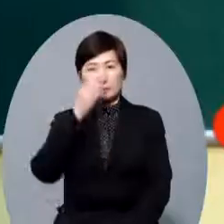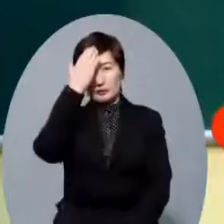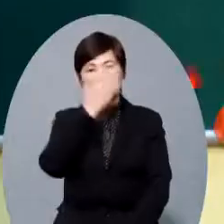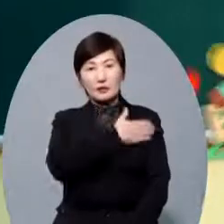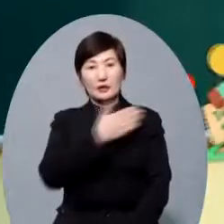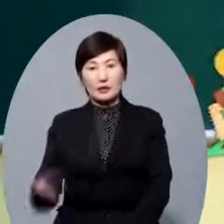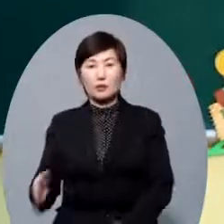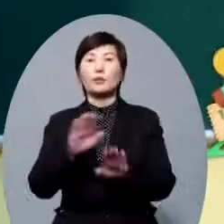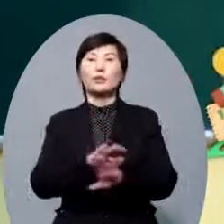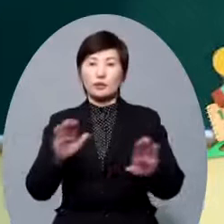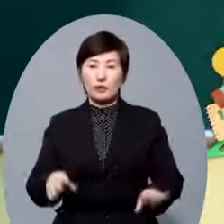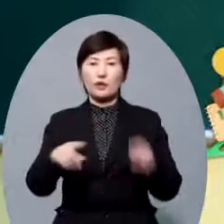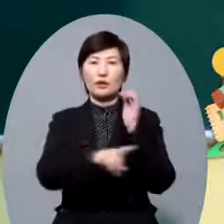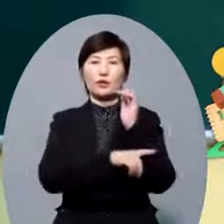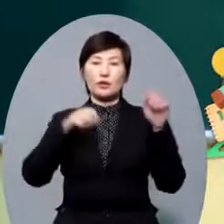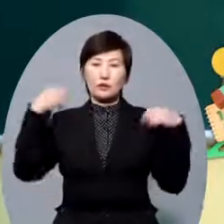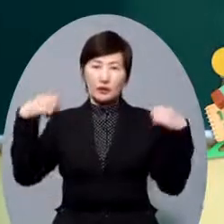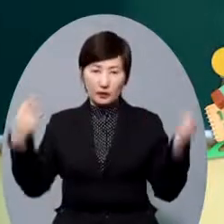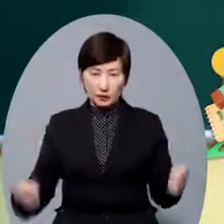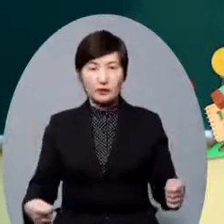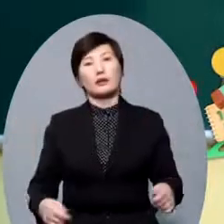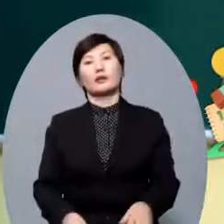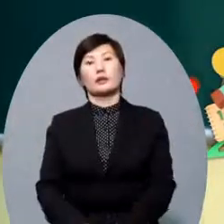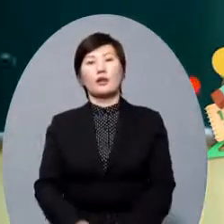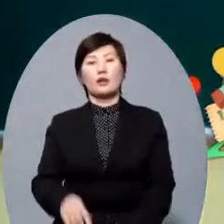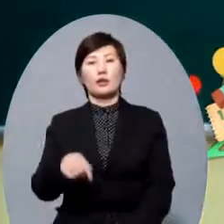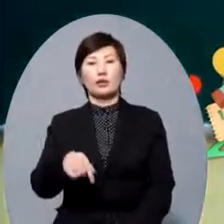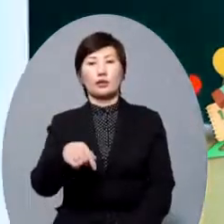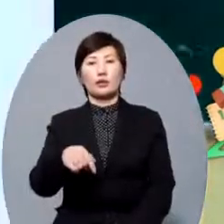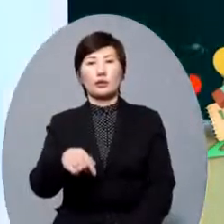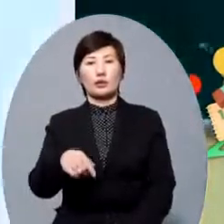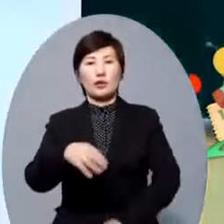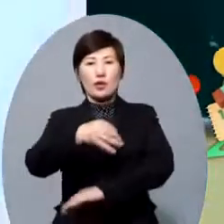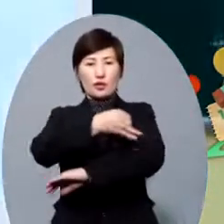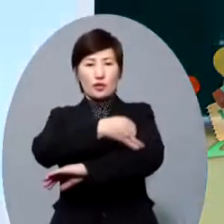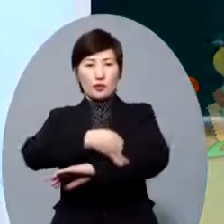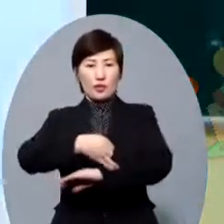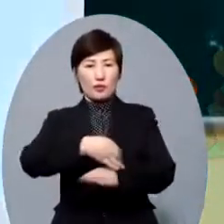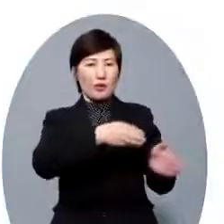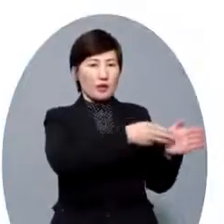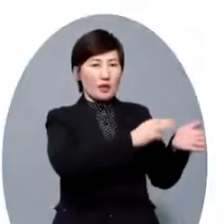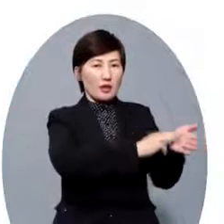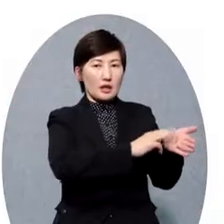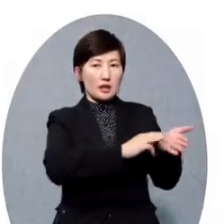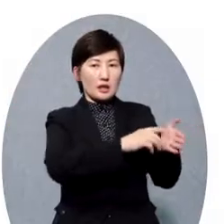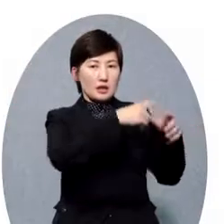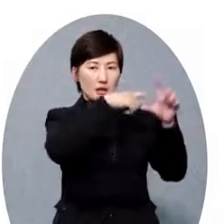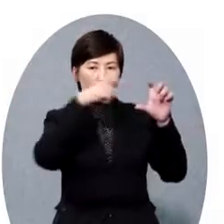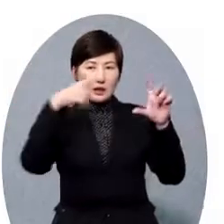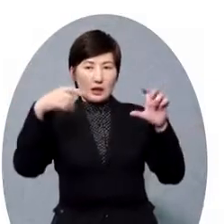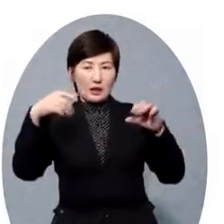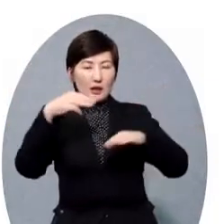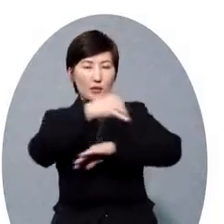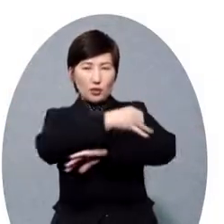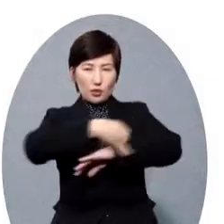За сайн бацхан уу хүүхдүүдээ. Энэ өдрийн мэндийг хүргэе. За багш нь өнөөдөр та бүхэн чуманд хэвсгэлийн гарапаг шулууны налт